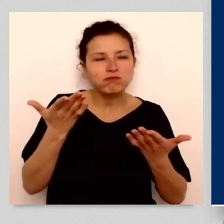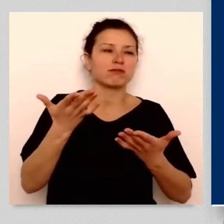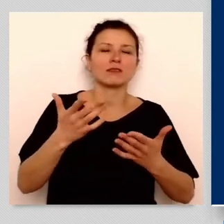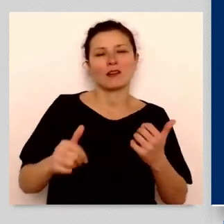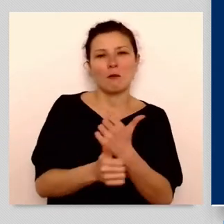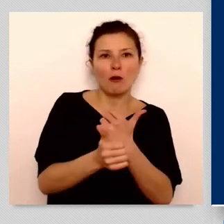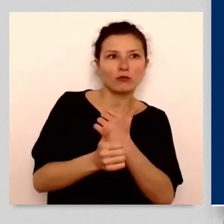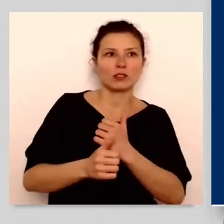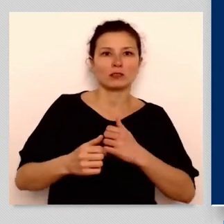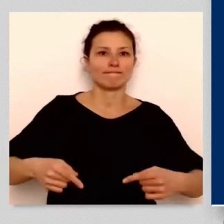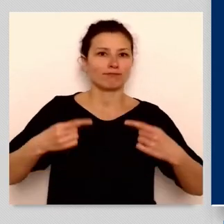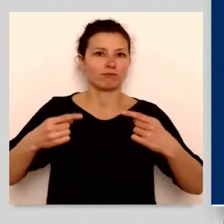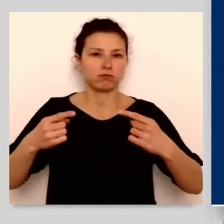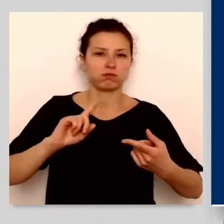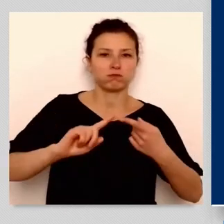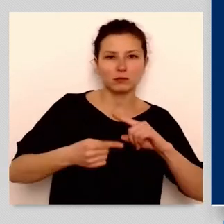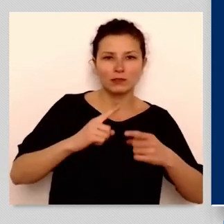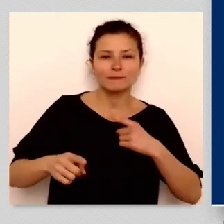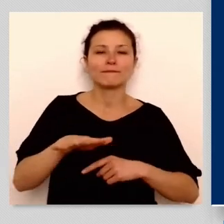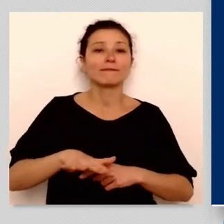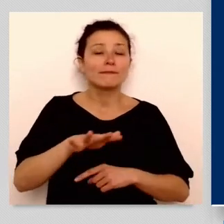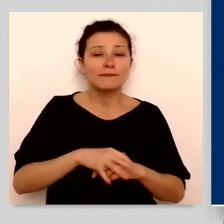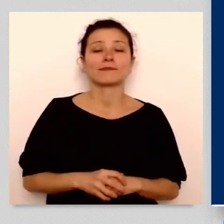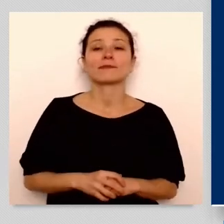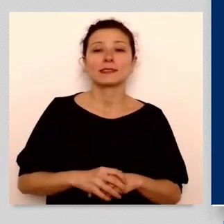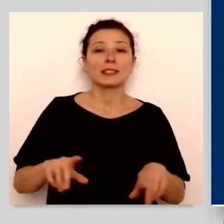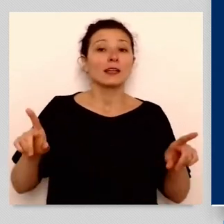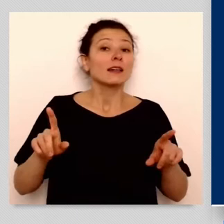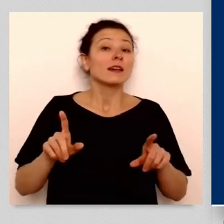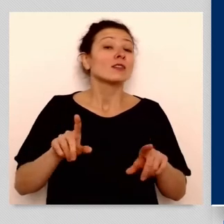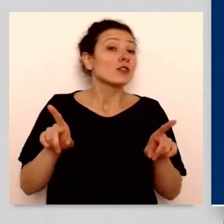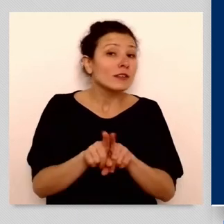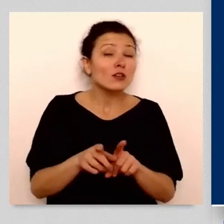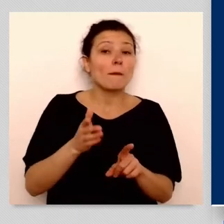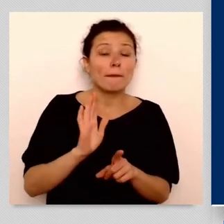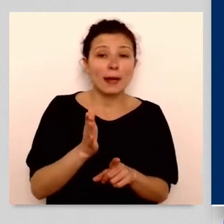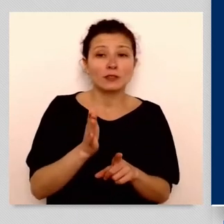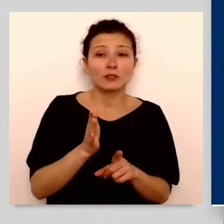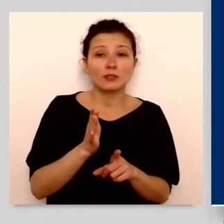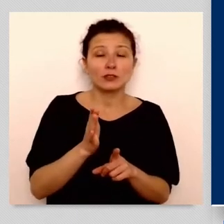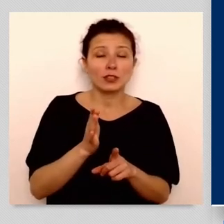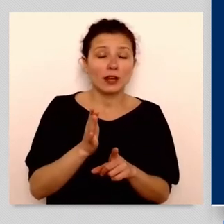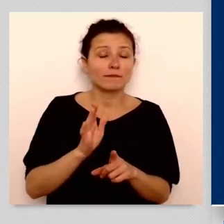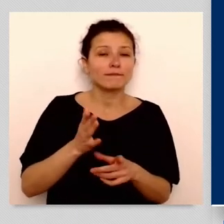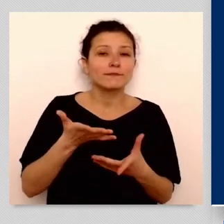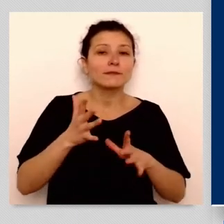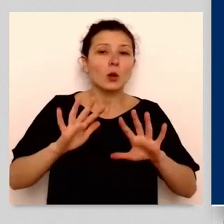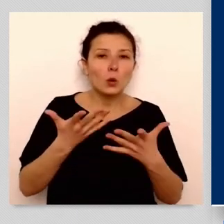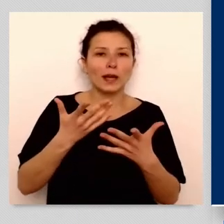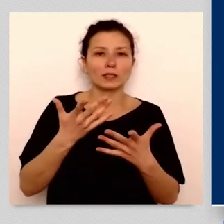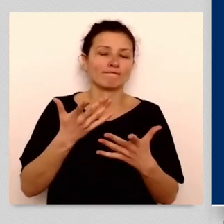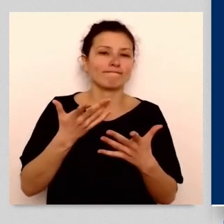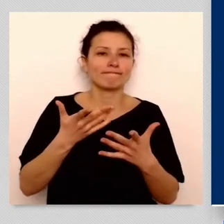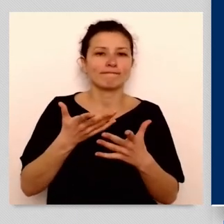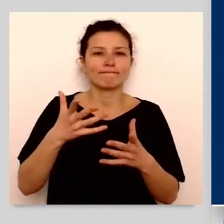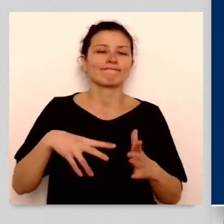polityczną dynamikę, czy właśnie też zostanie wpisany w tę dominującą dotychczas logikę. Na